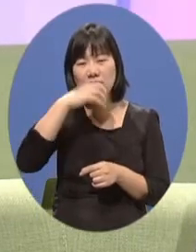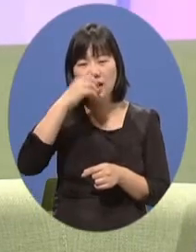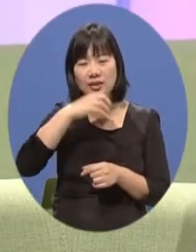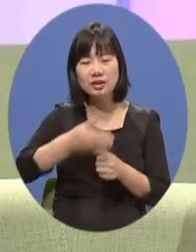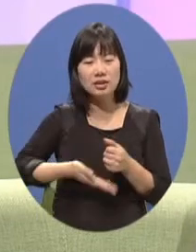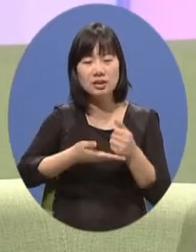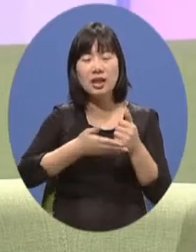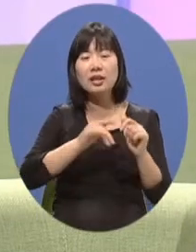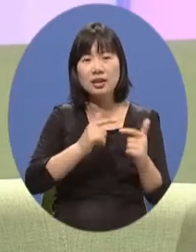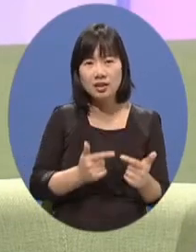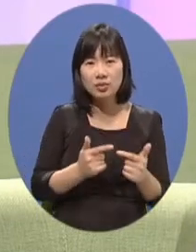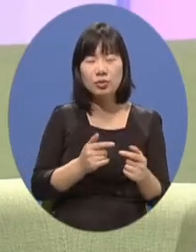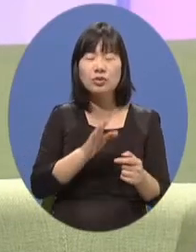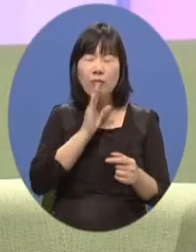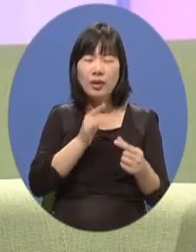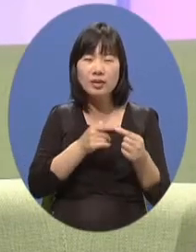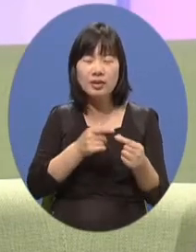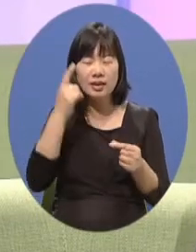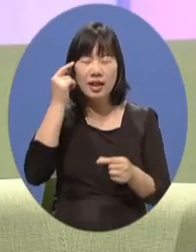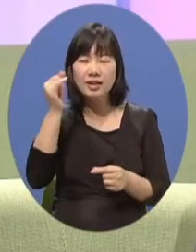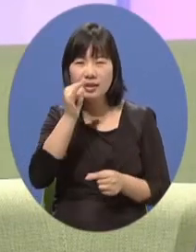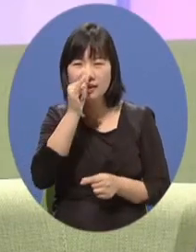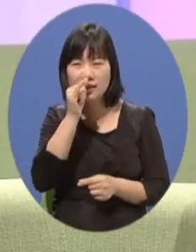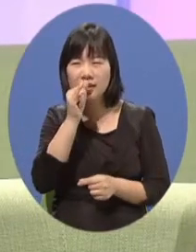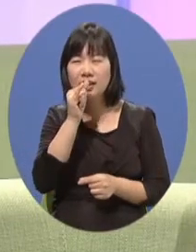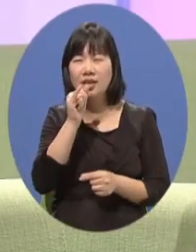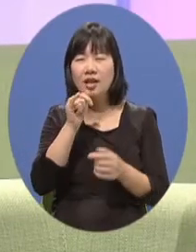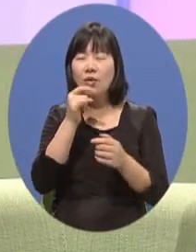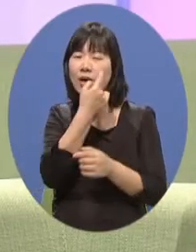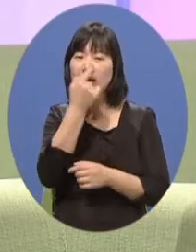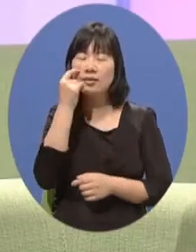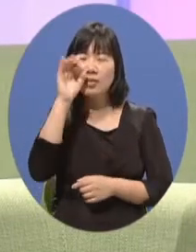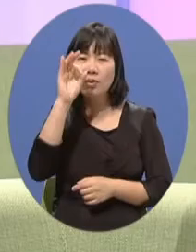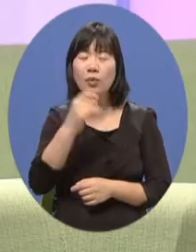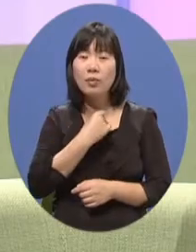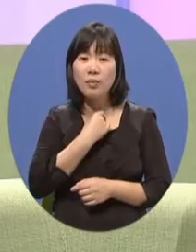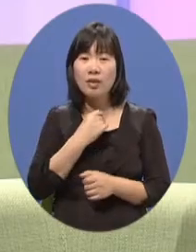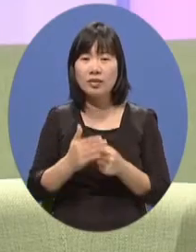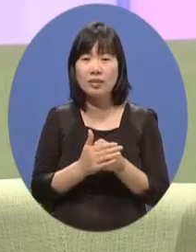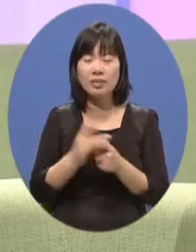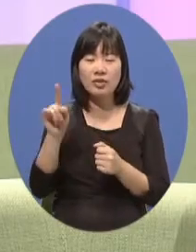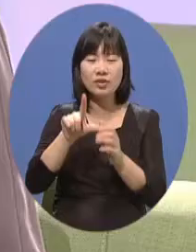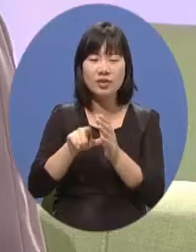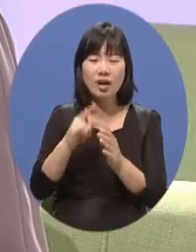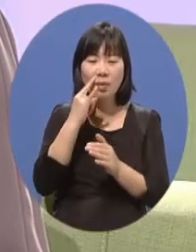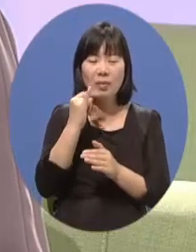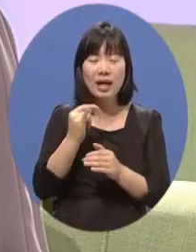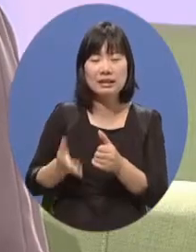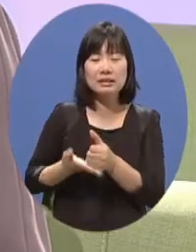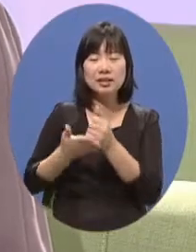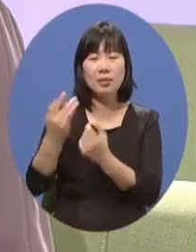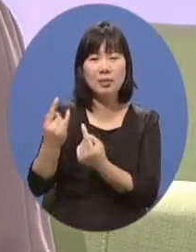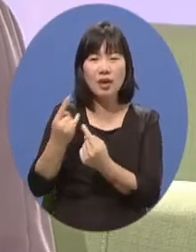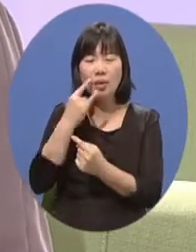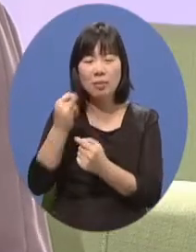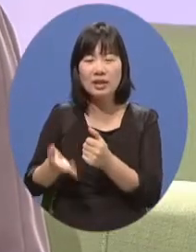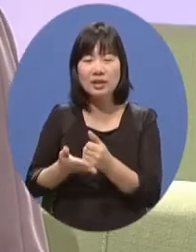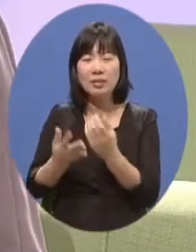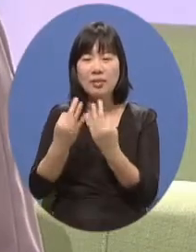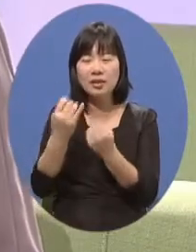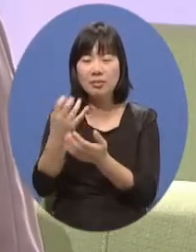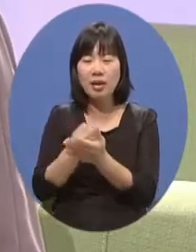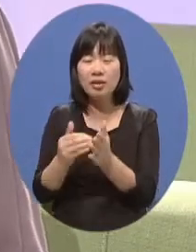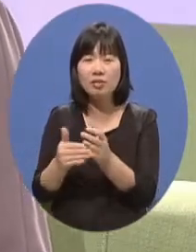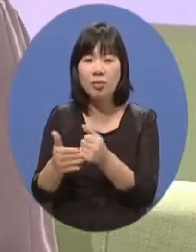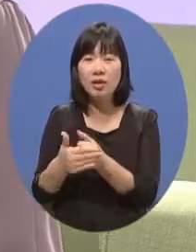아니고 이제 이렇게 되는 것 같아요. 하은이가 워낙 또 똑똑하다 보니까 그래서 어떨 때는 엄마 칭찬보다는 엄마 칭찬 너무 많이